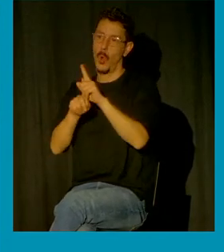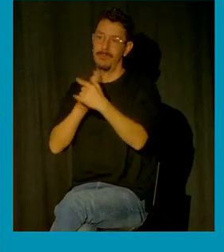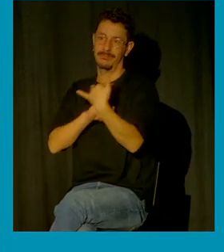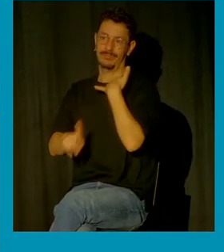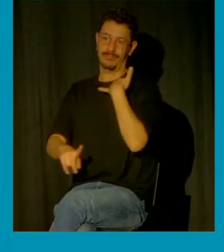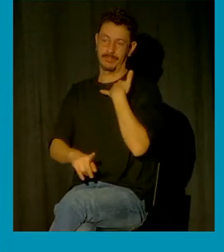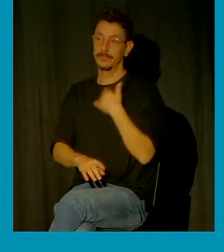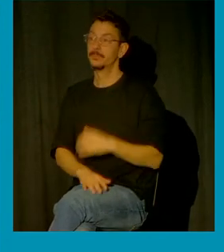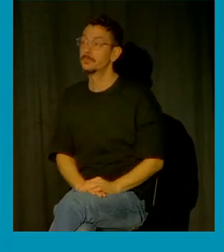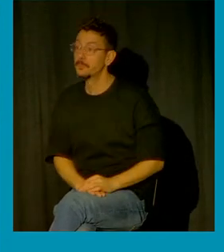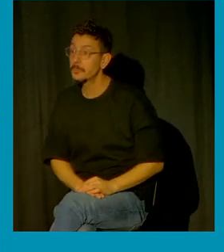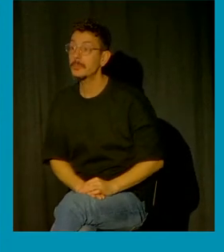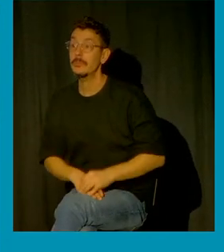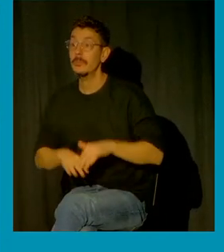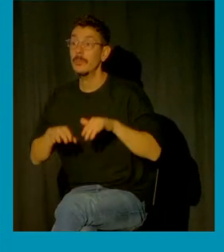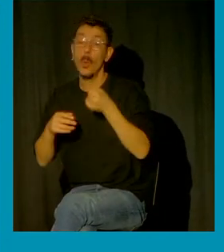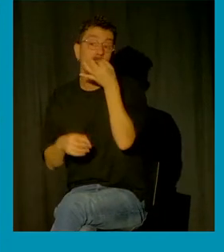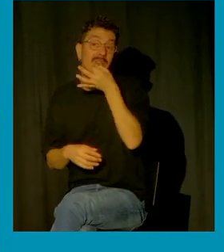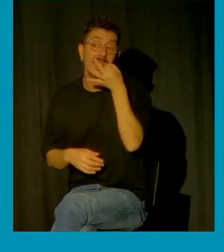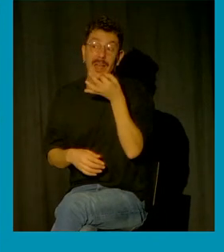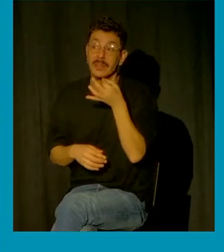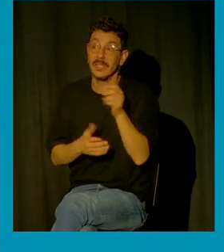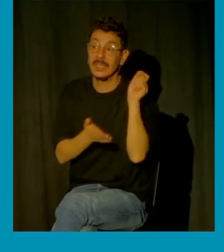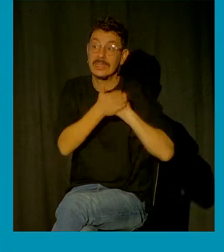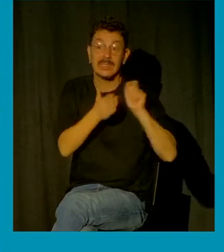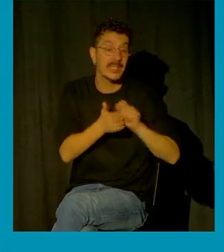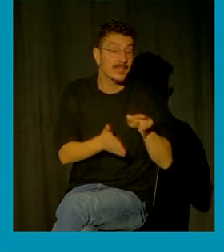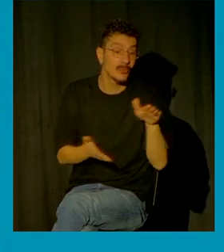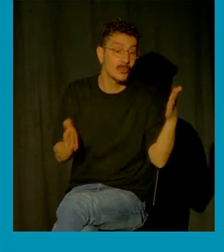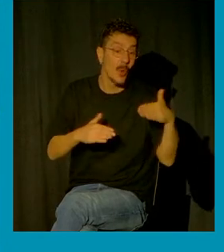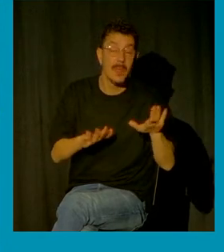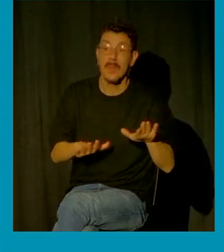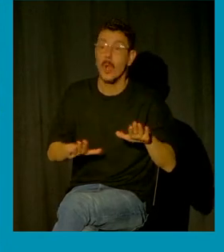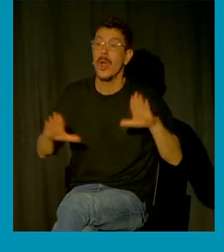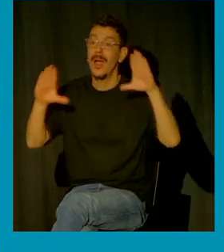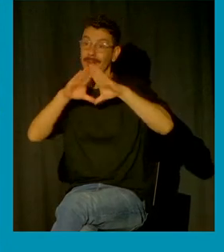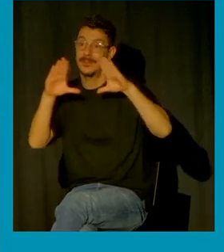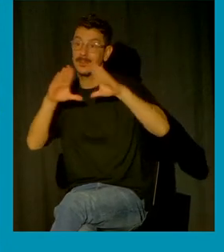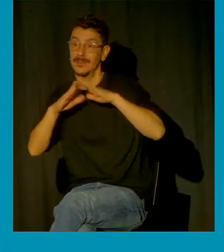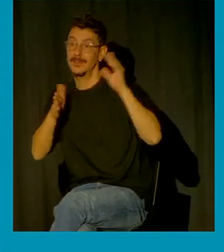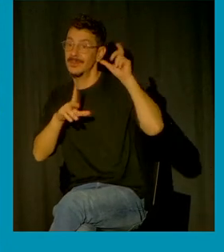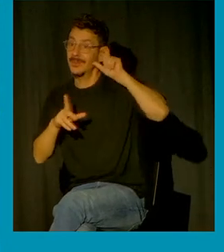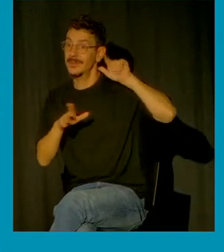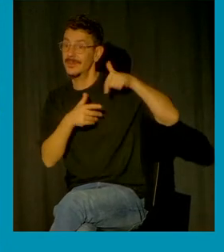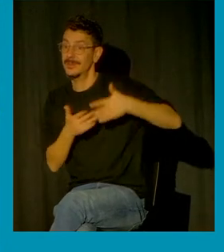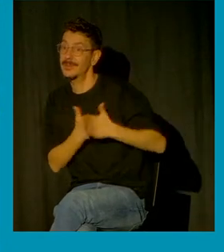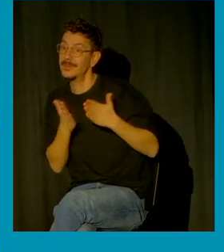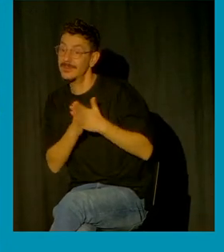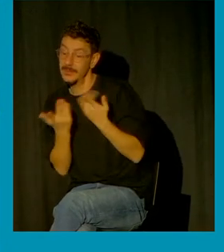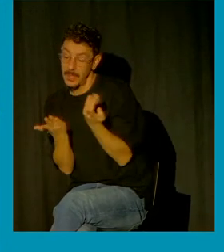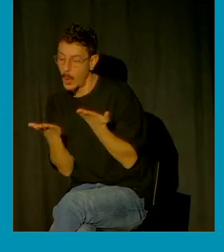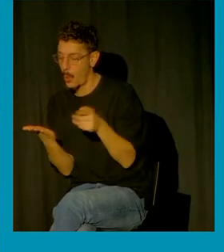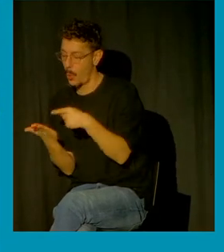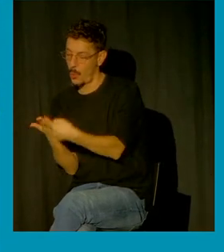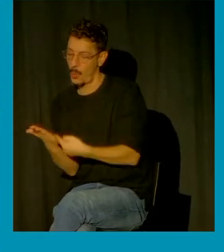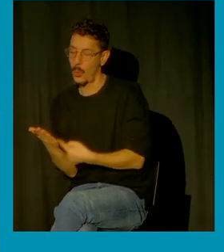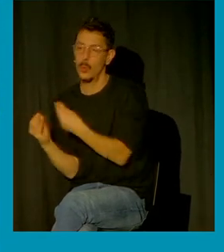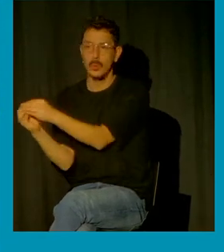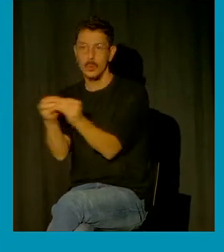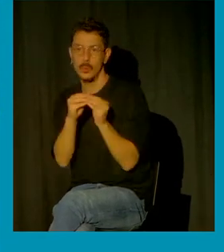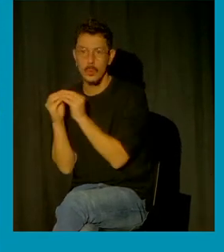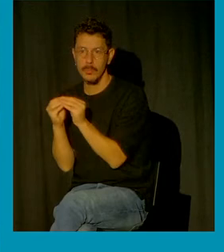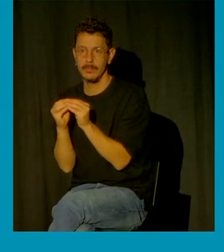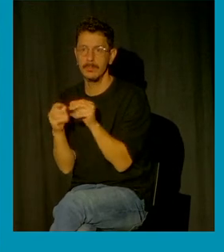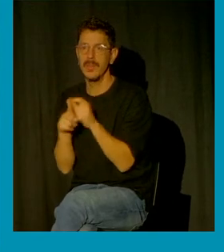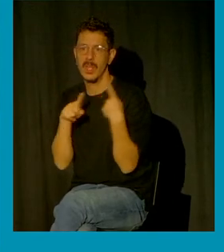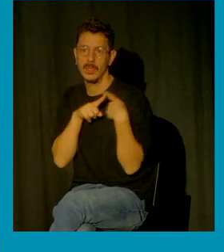'agenda feminista contra les violències sexuals és compartida és present i té uns consensos molt arrelats